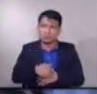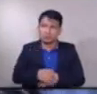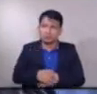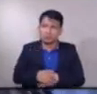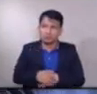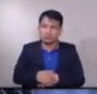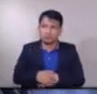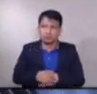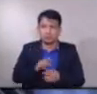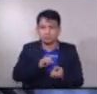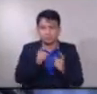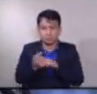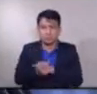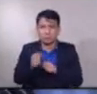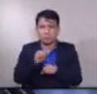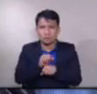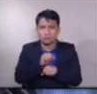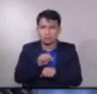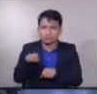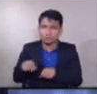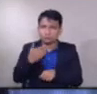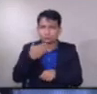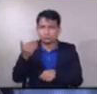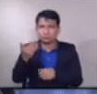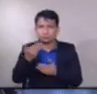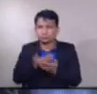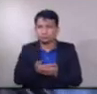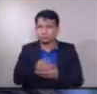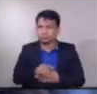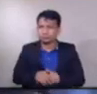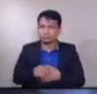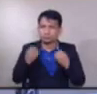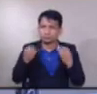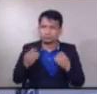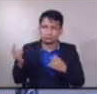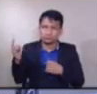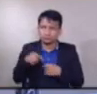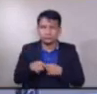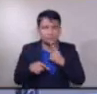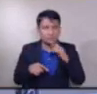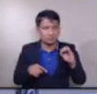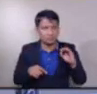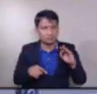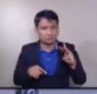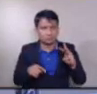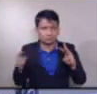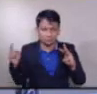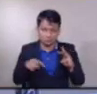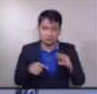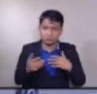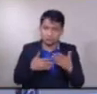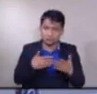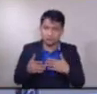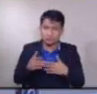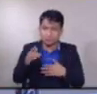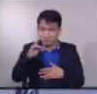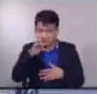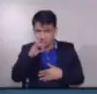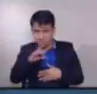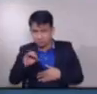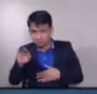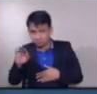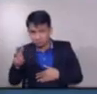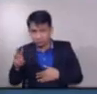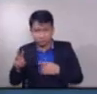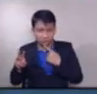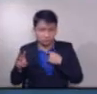Let's convert the workforces into the better realm because... Pero baka maraming sasabihin ng mga OFW, syempre, lalo na yung mga domestic helper, eh paano